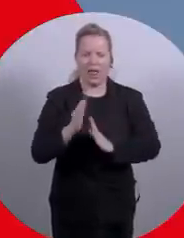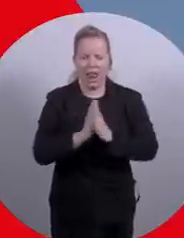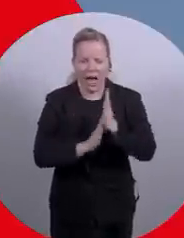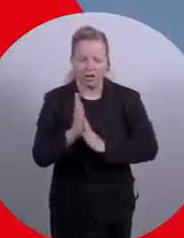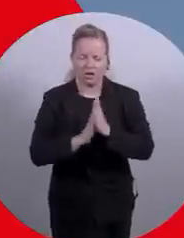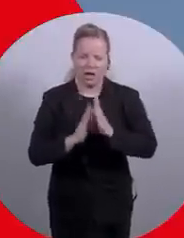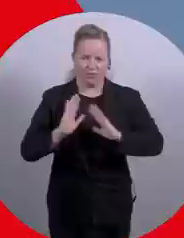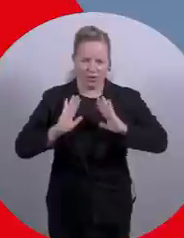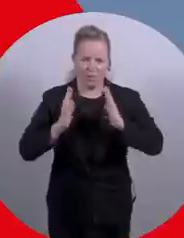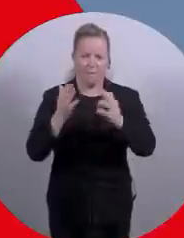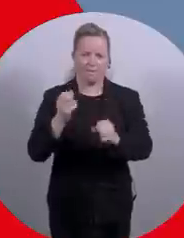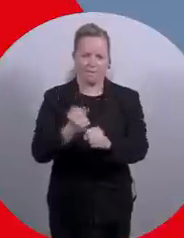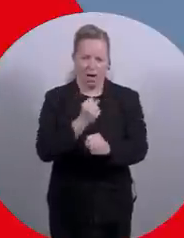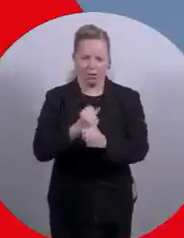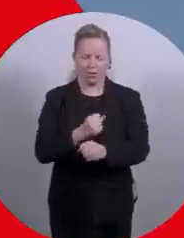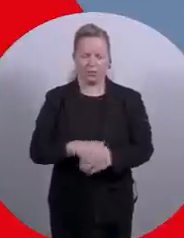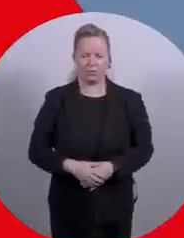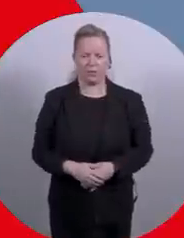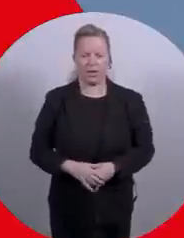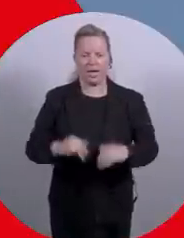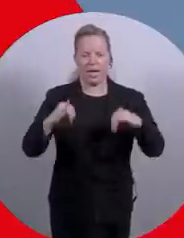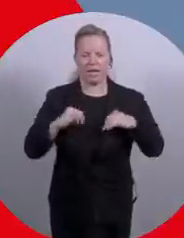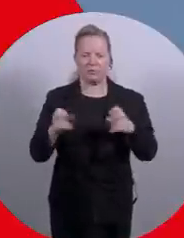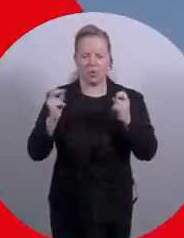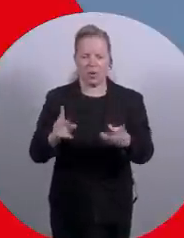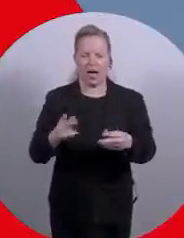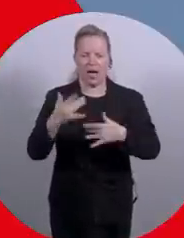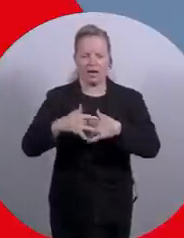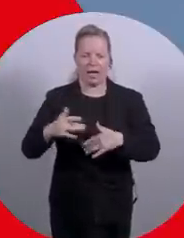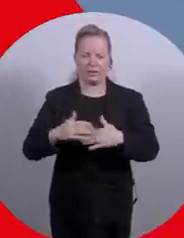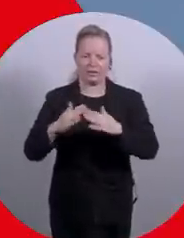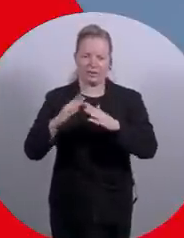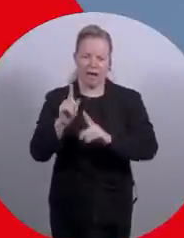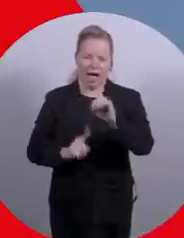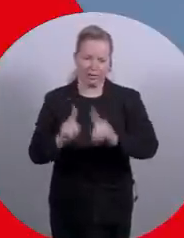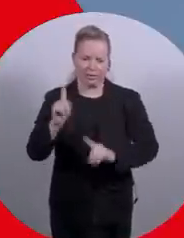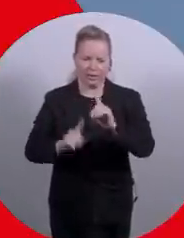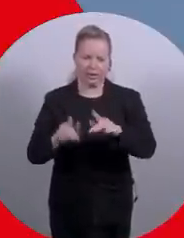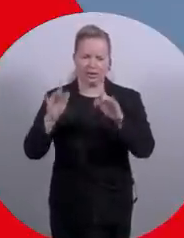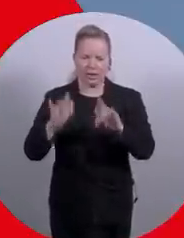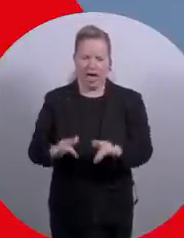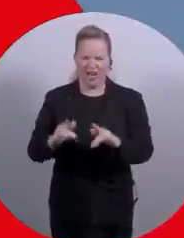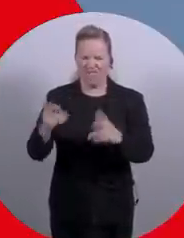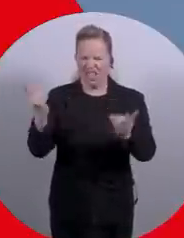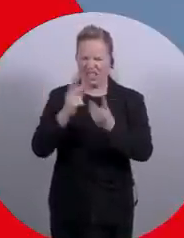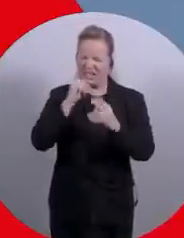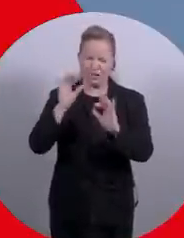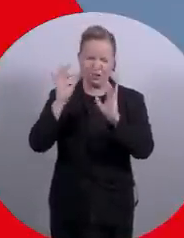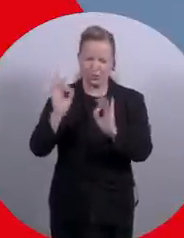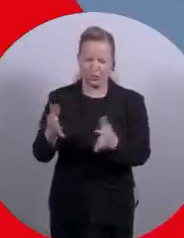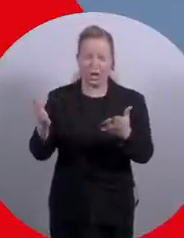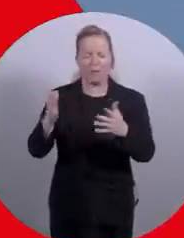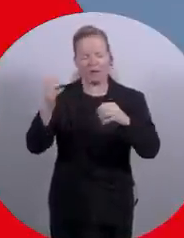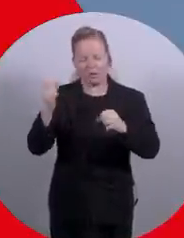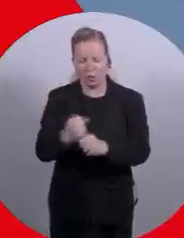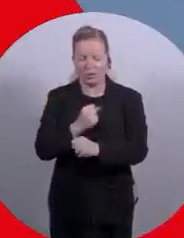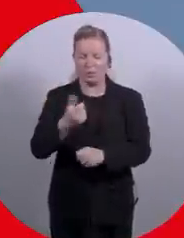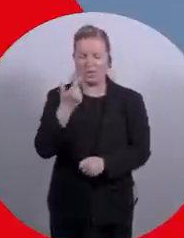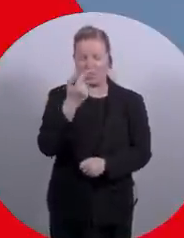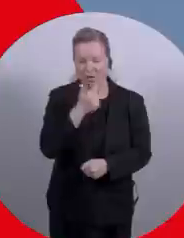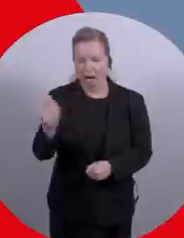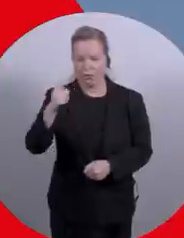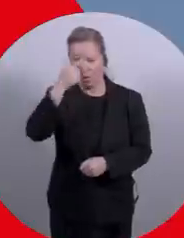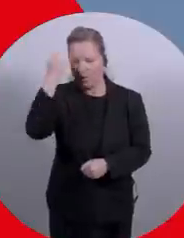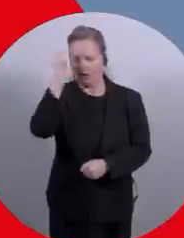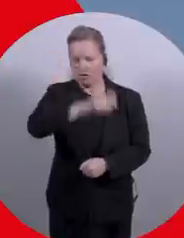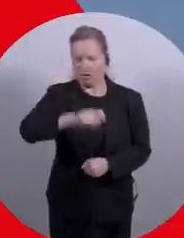Erlebnis gehabt in am Innsbrucker Gastgarten bei ehrlich gesagt bescheidenem Wetter dort sein 200 über 200